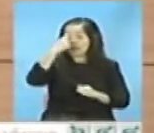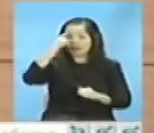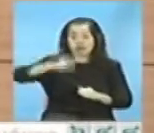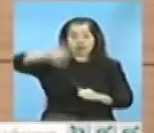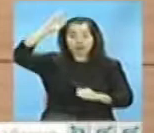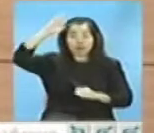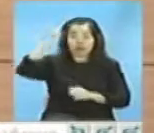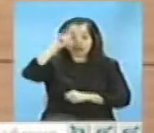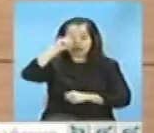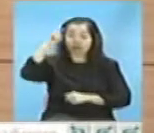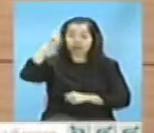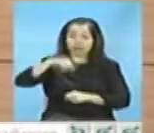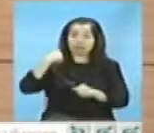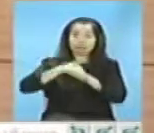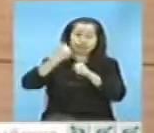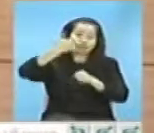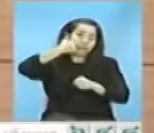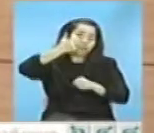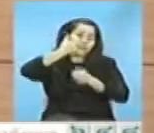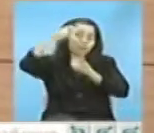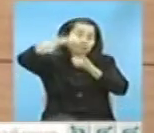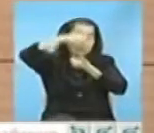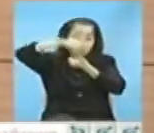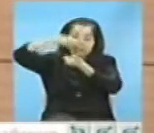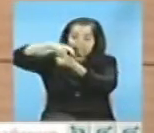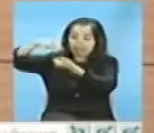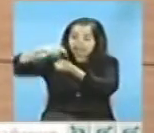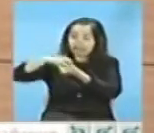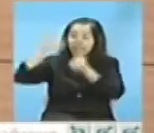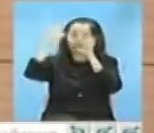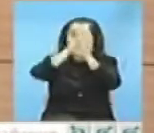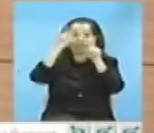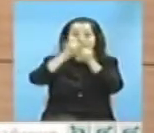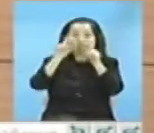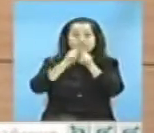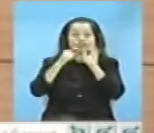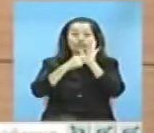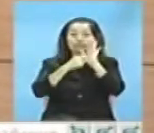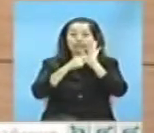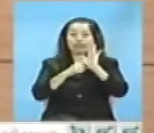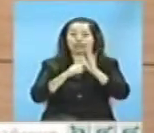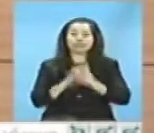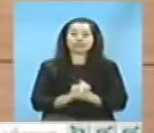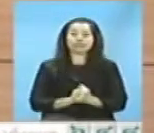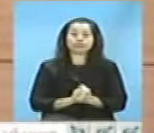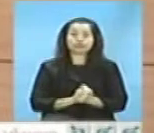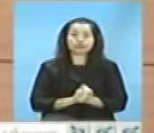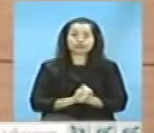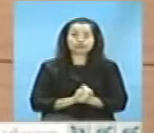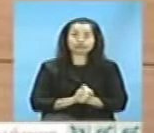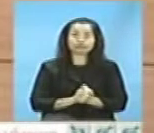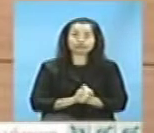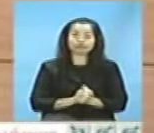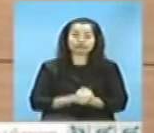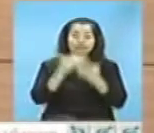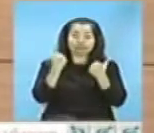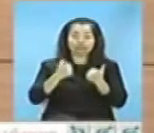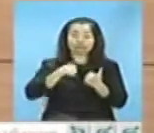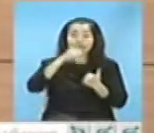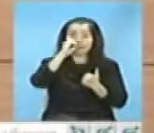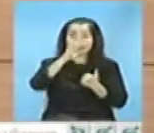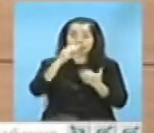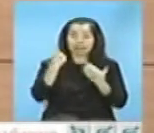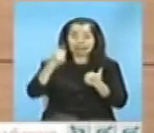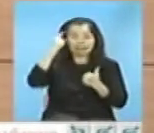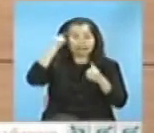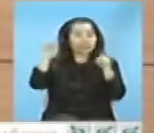ไรให้โทรศัพท์หรือส่งเมสเซจเข้ามายังโทรศัพท์ของท่านเป็นต้นเพราะฉะนั้นในสิ่งที่ผมเรียนว่าผม